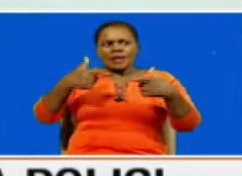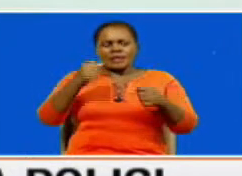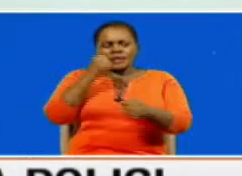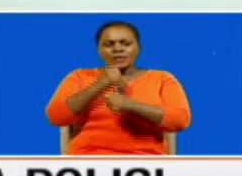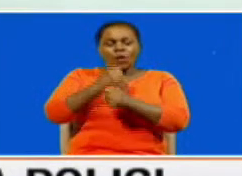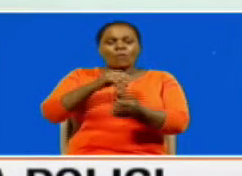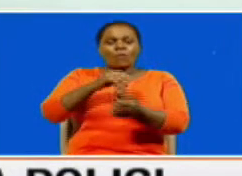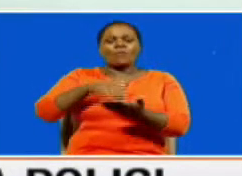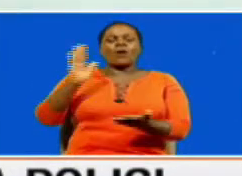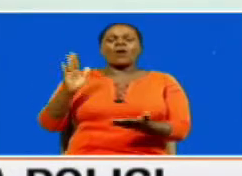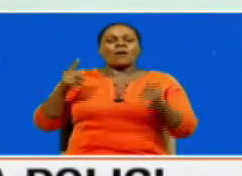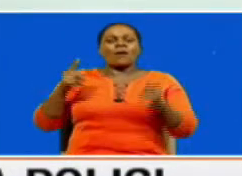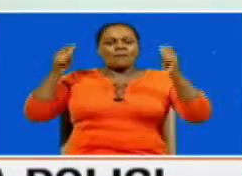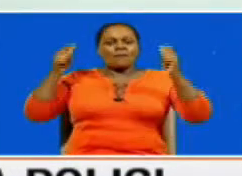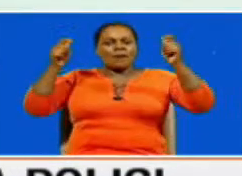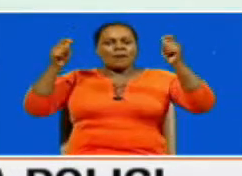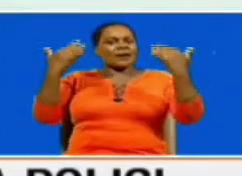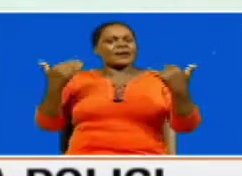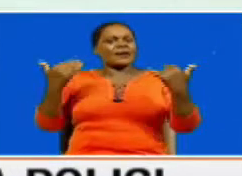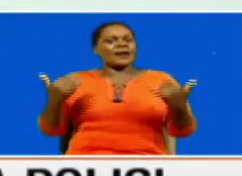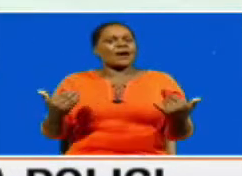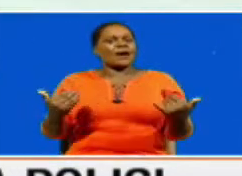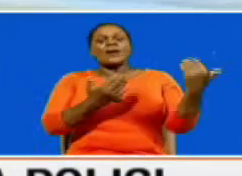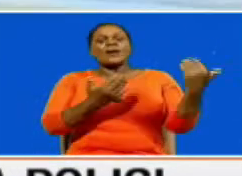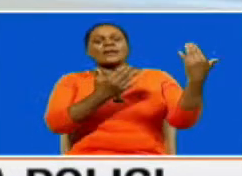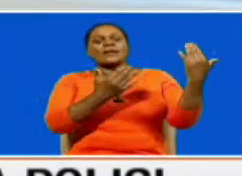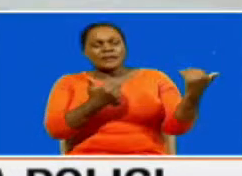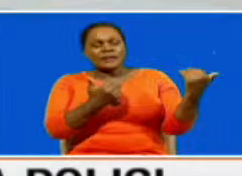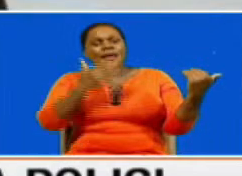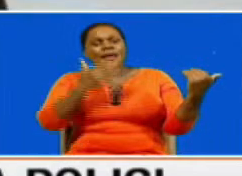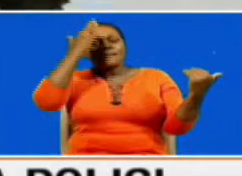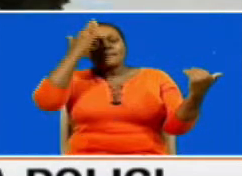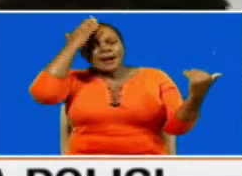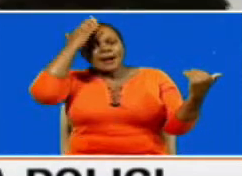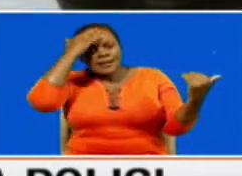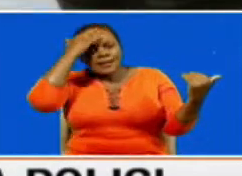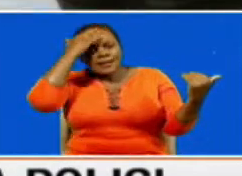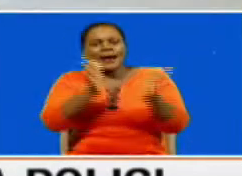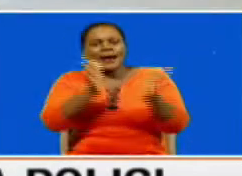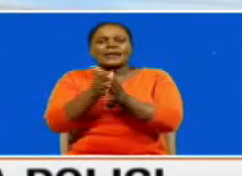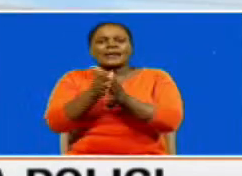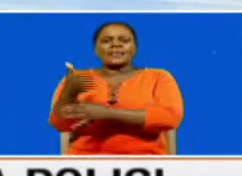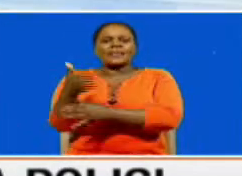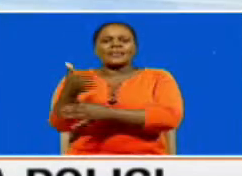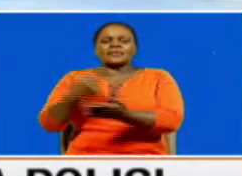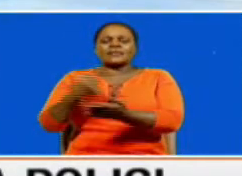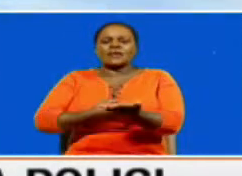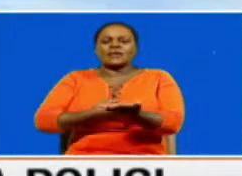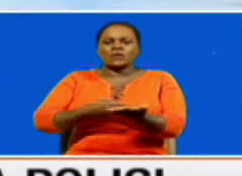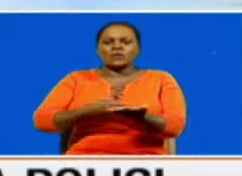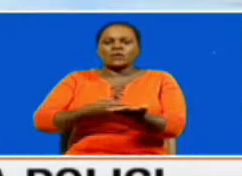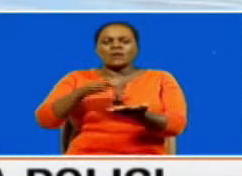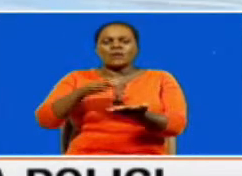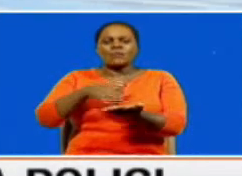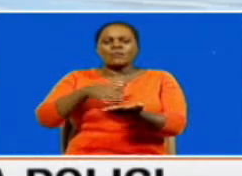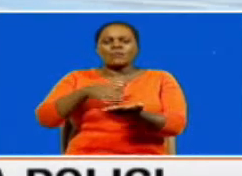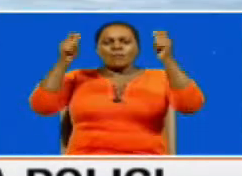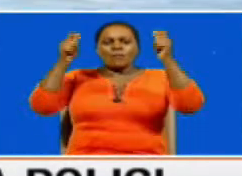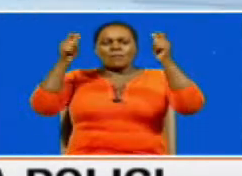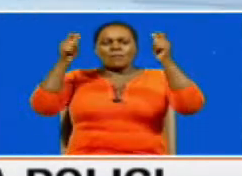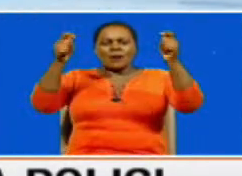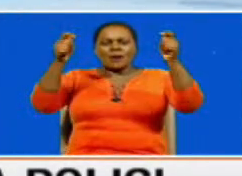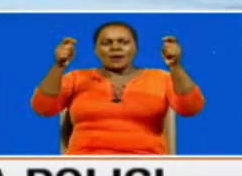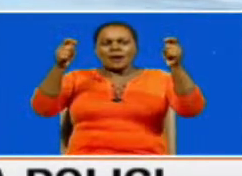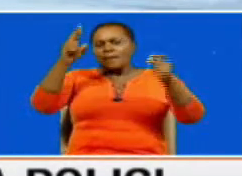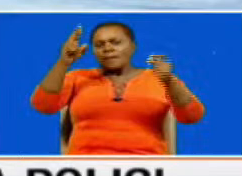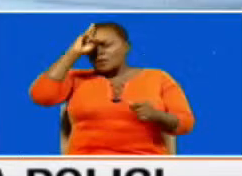ziada. Maandamano sasa yakitarajiwa kufanyika kila Jumatatu na Alhamisi. Makabiliano zaidi yanatarajiwa